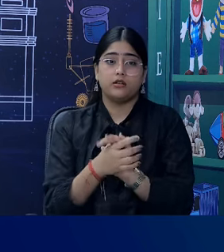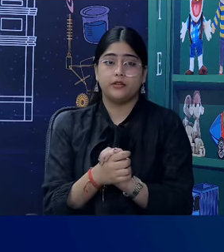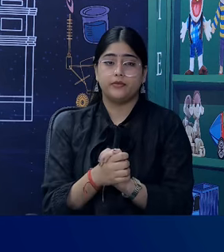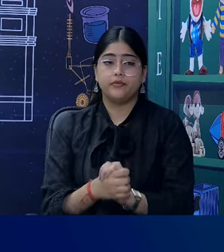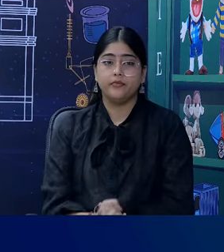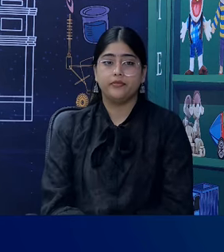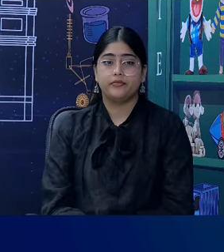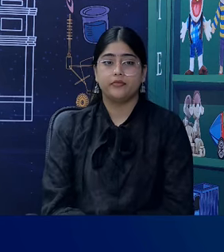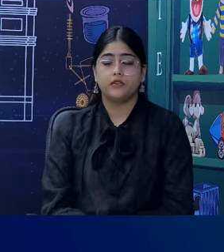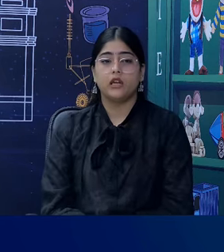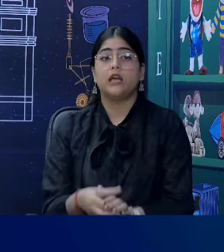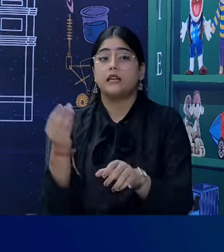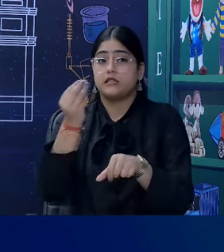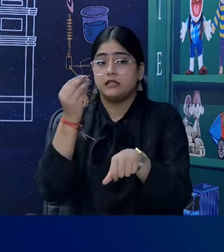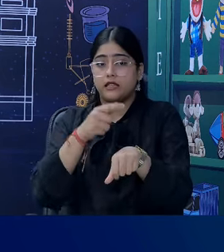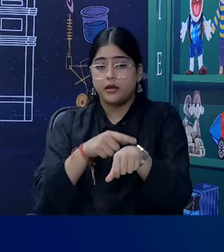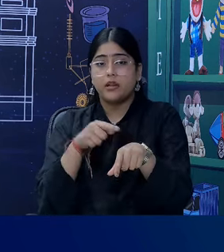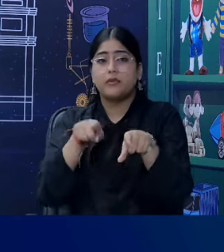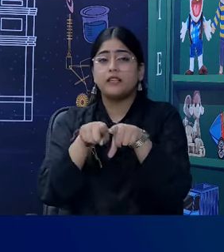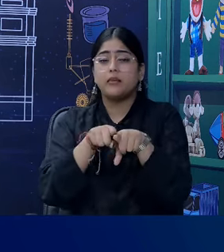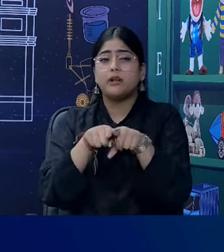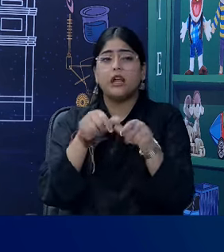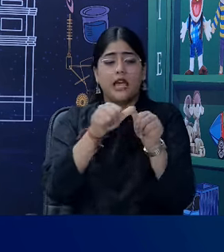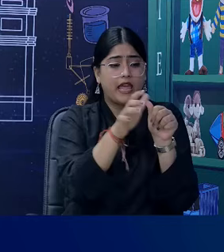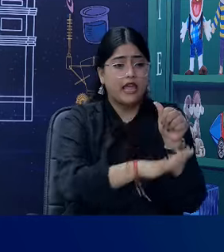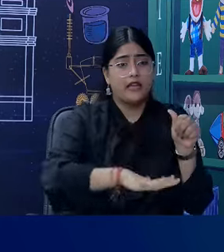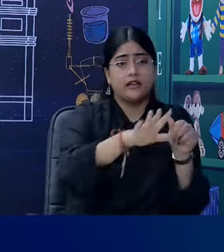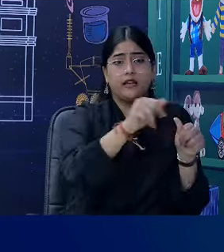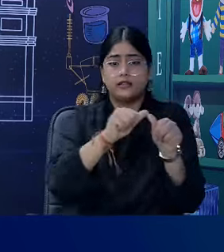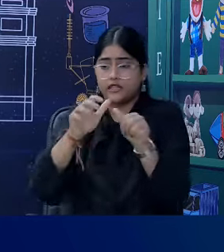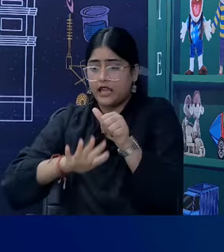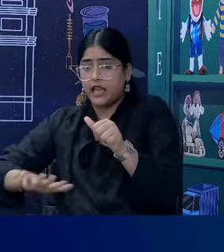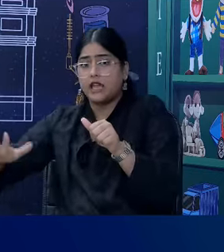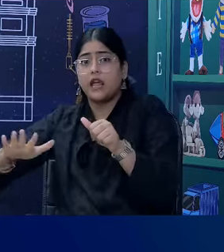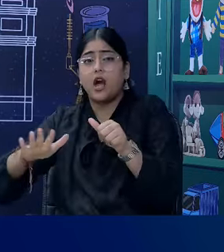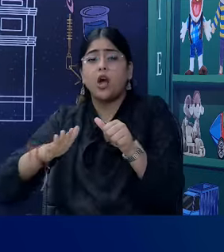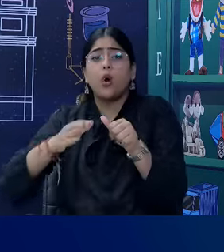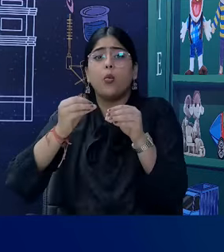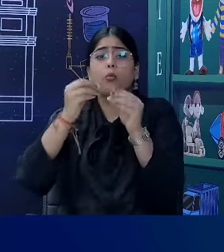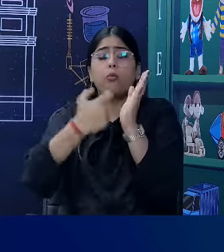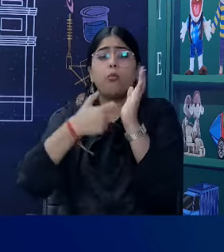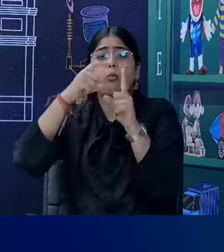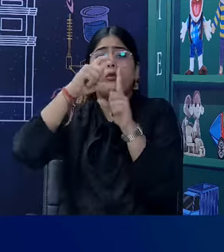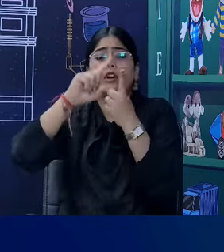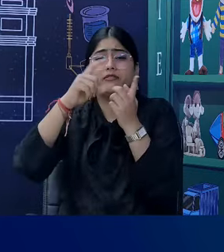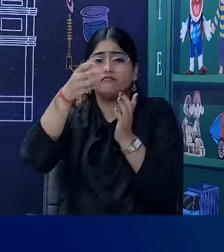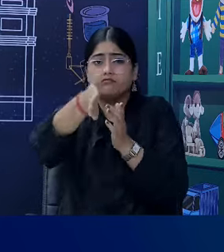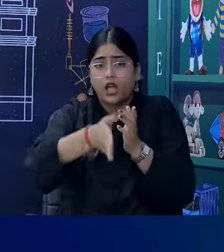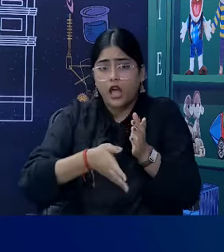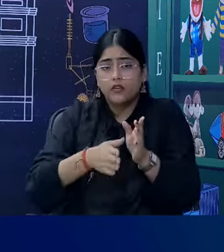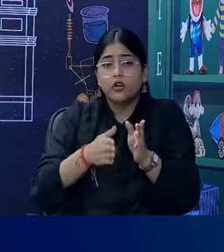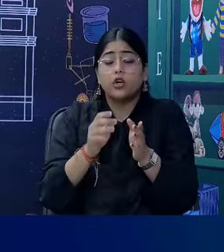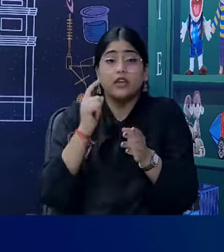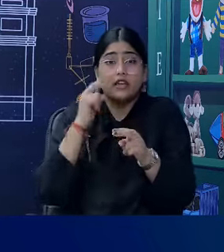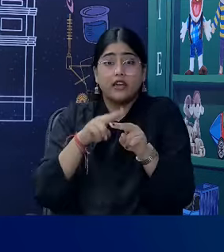नहीं कभी-कभी दो क्षेत्र के जो बॉर्डर होते हैं जी है ना एक क्षेत्र दूसरे क्षेत्र के लोग आ जाते हैं तो उनका जो एक अलग संस्कृति फॉर्म हो जाती है